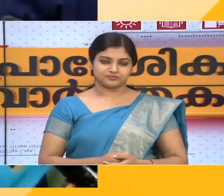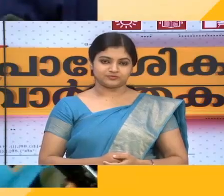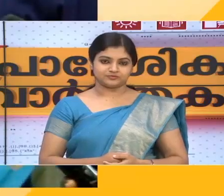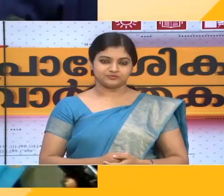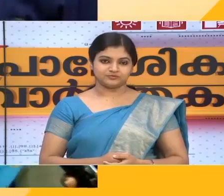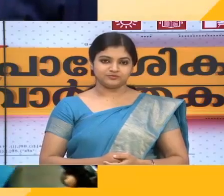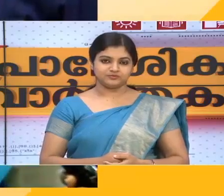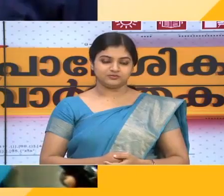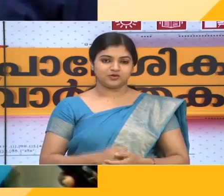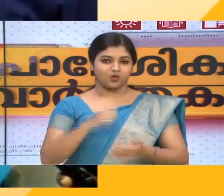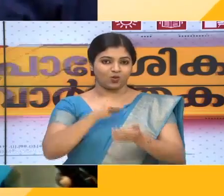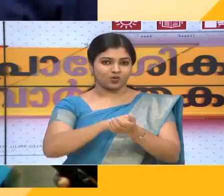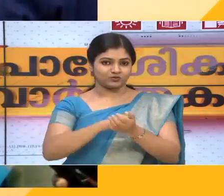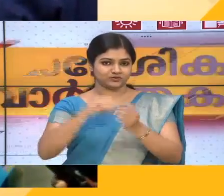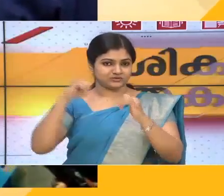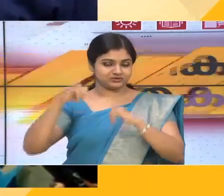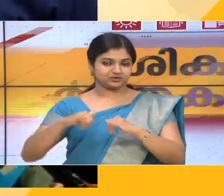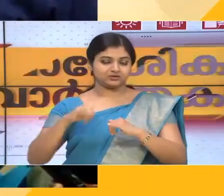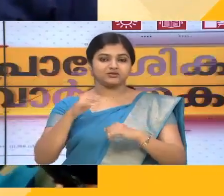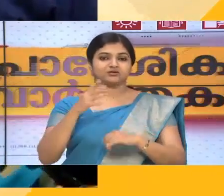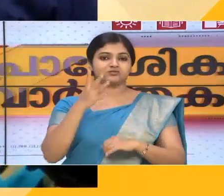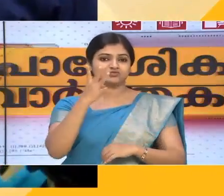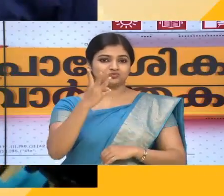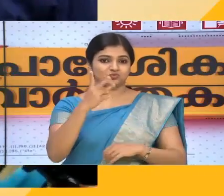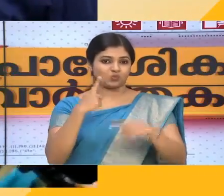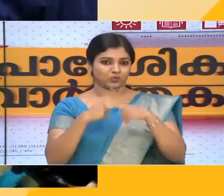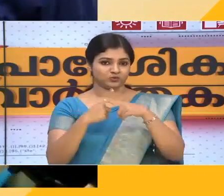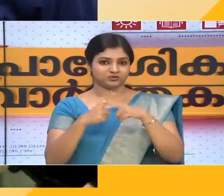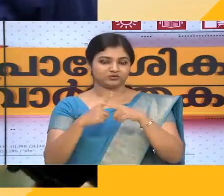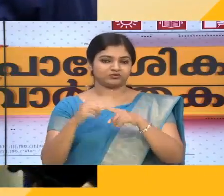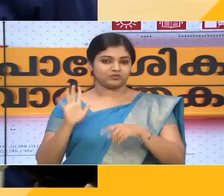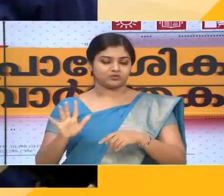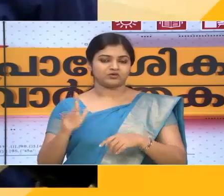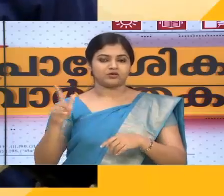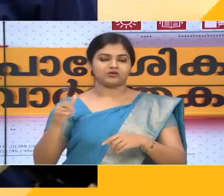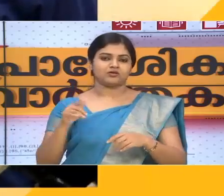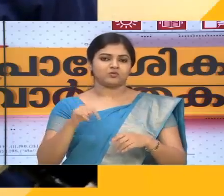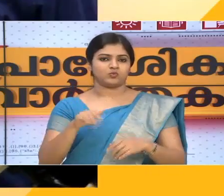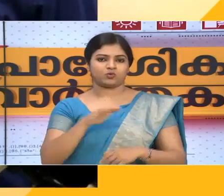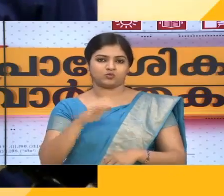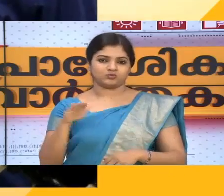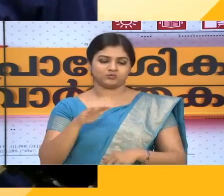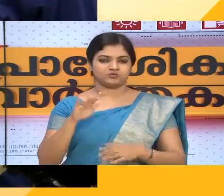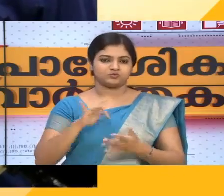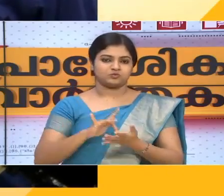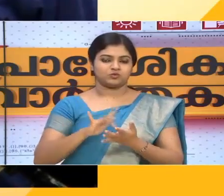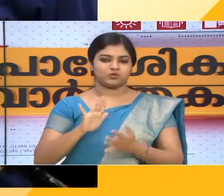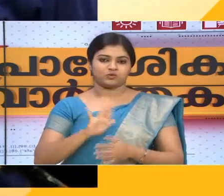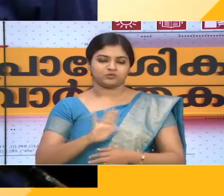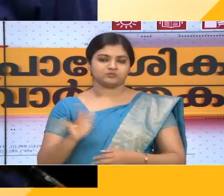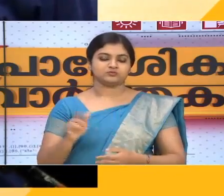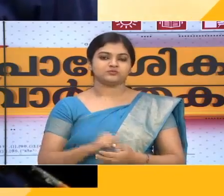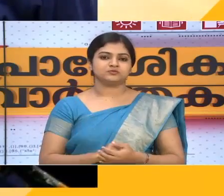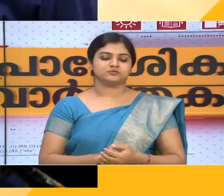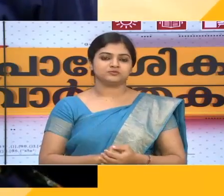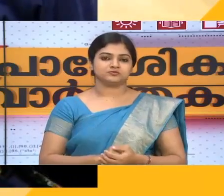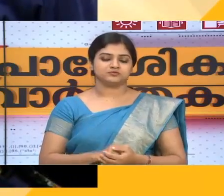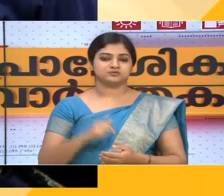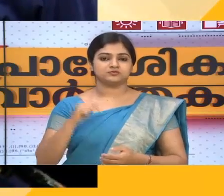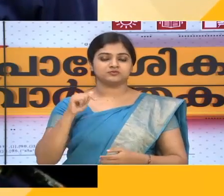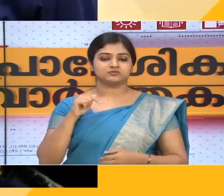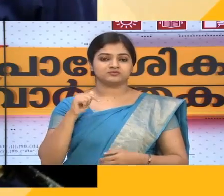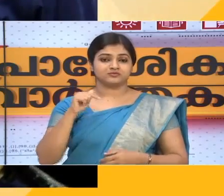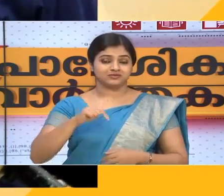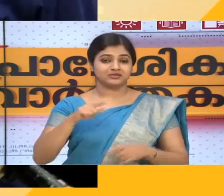അതെ, ആശുപത്രിയിലുള്ള 3 പേരും പോസിറ്റീവ് റിസൾട്ടിന് 3 പേരും സ്റ്റേബിളാണ്. വേറെ കുഴപ്പമൊന്നും ഇപ്പോൾ ഇല്ല. പക്ഷേ വീണ്ടും പറയുന്നുണ്ട്,